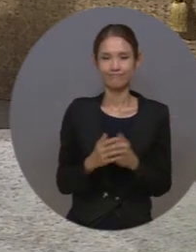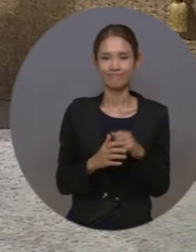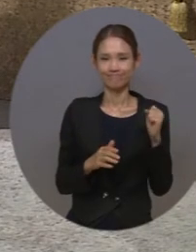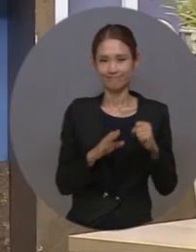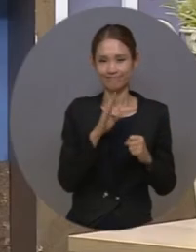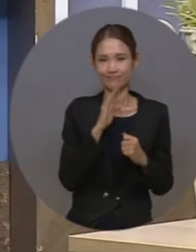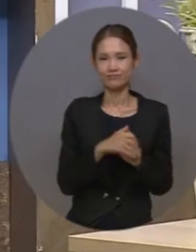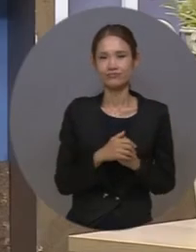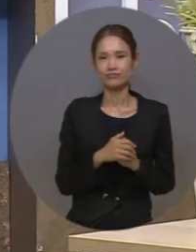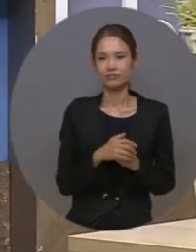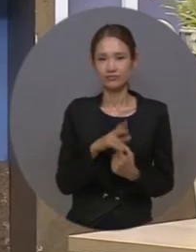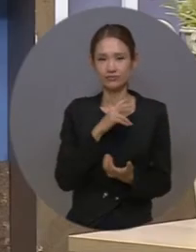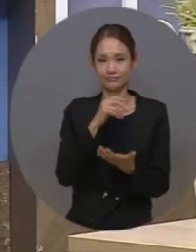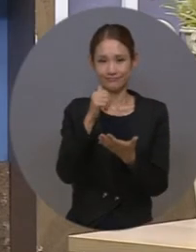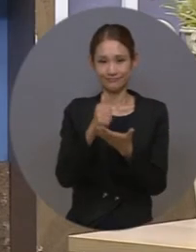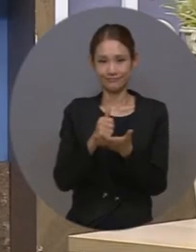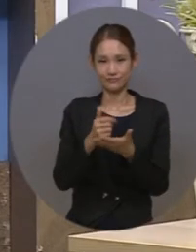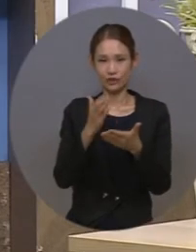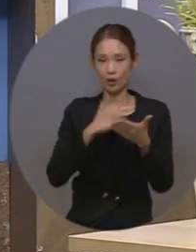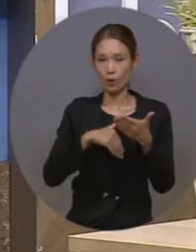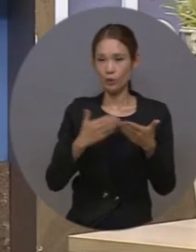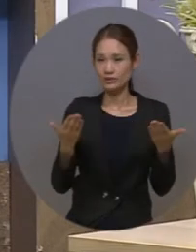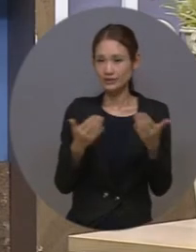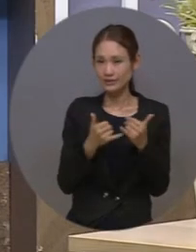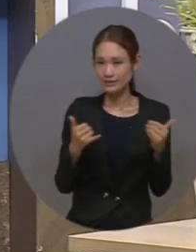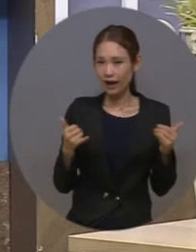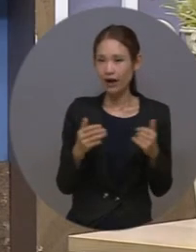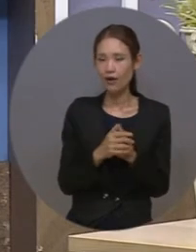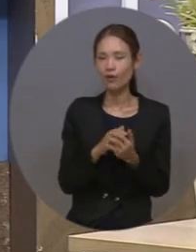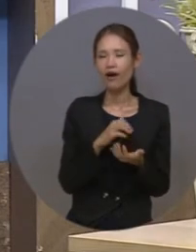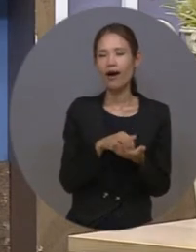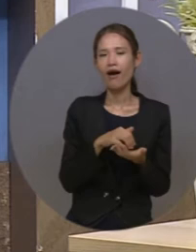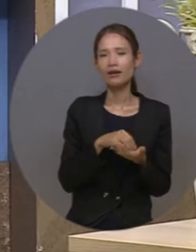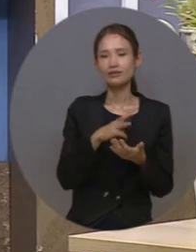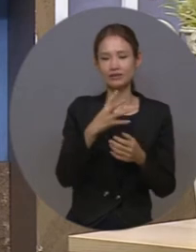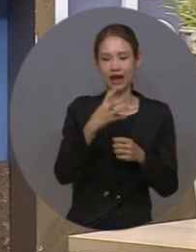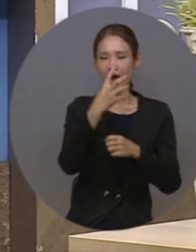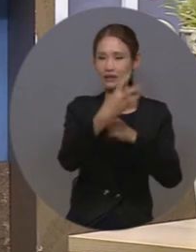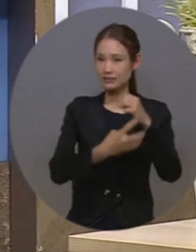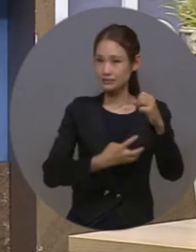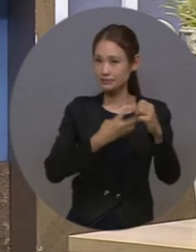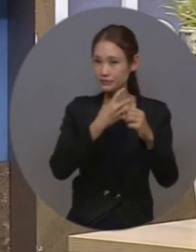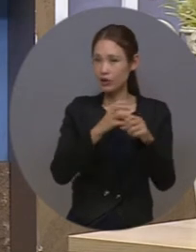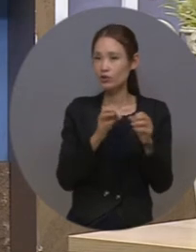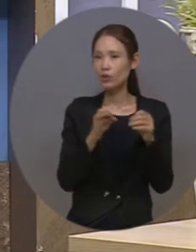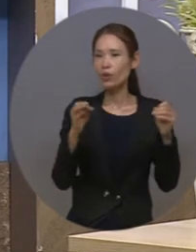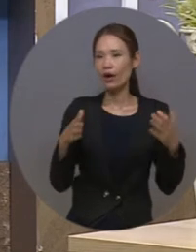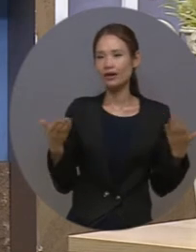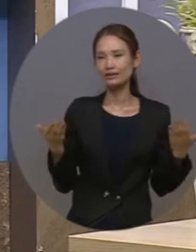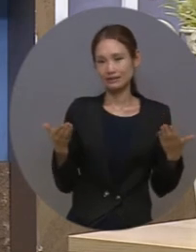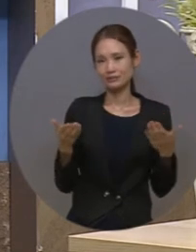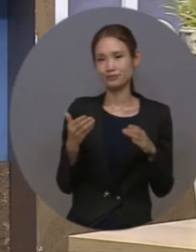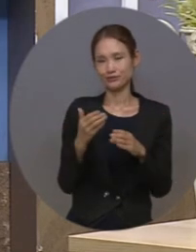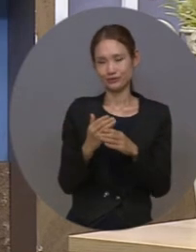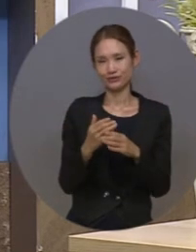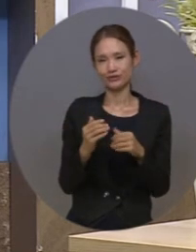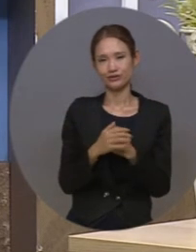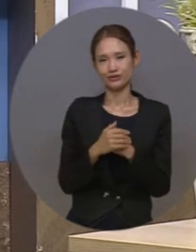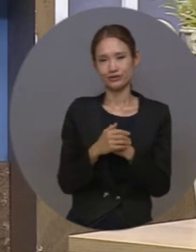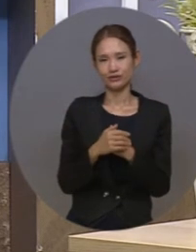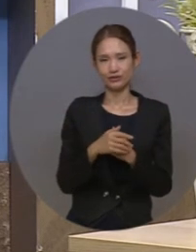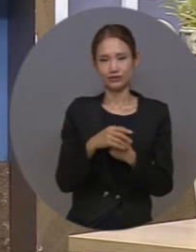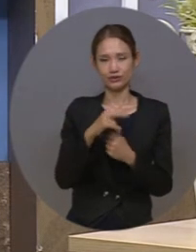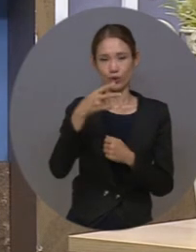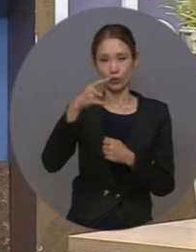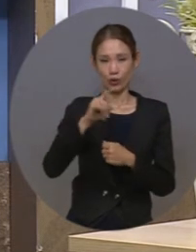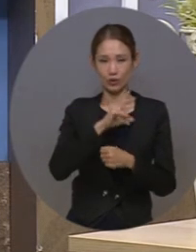그렇습니다. 네. 예. 그리고 또 의원님께서는 공직자로 약 40년을 근무를 하시다가 도의원이